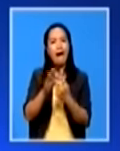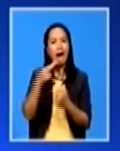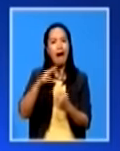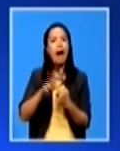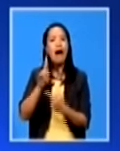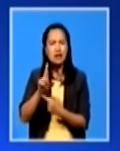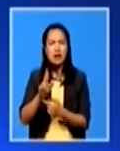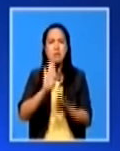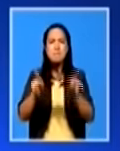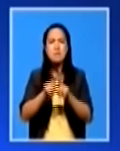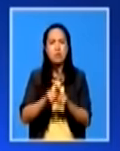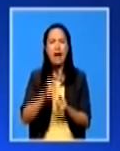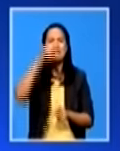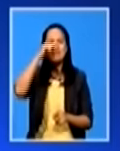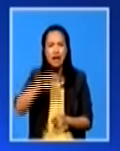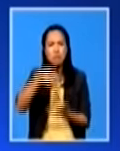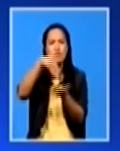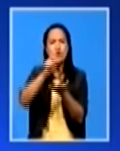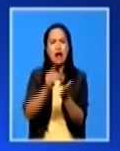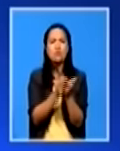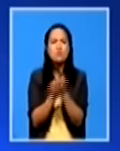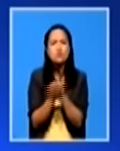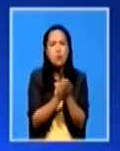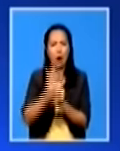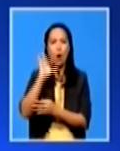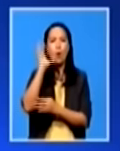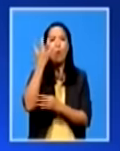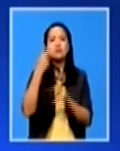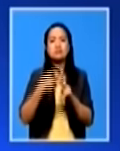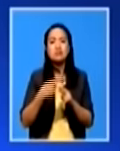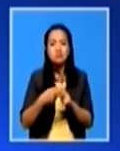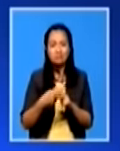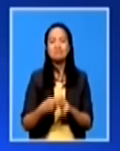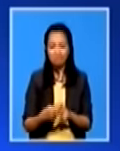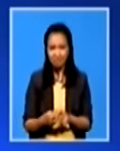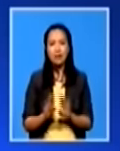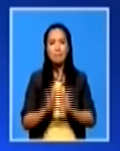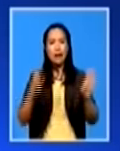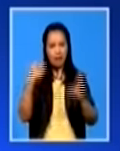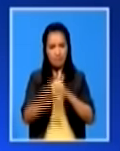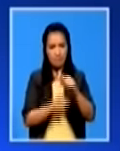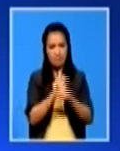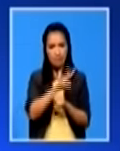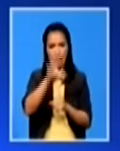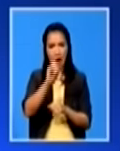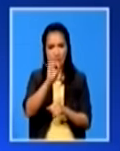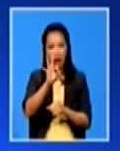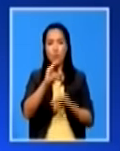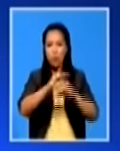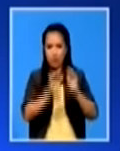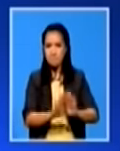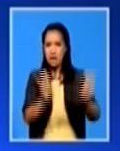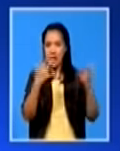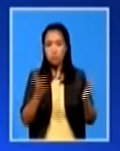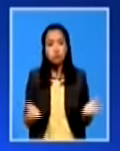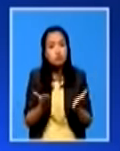ให้ไทยเป็นครัวโลกอย่างแท้จริงซึ่งก็เป็นหนึ่งในที่ผมกล่าวไปแล้วนะครับเปิดให้บริการไปแล้วในปี2559สามารถสนับสนุนการวิจัย